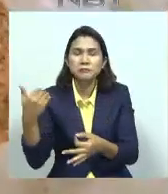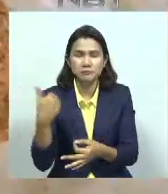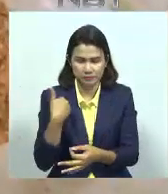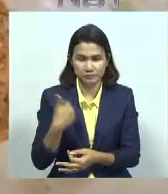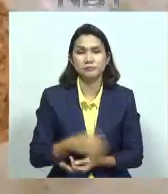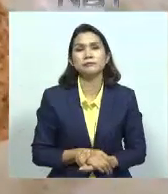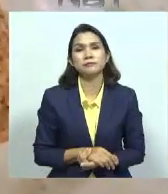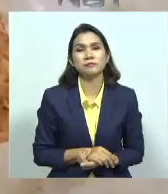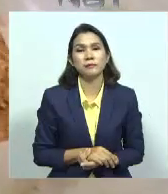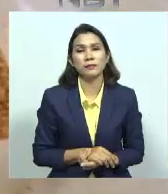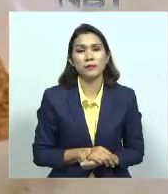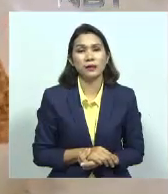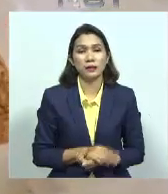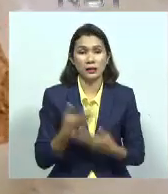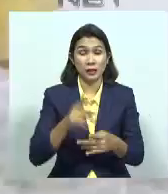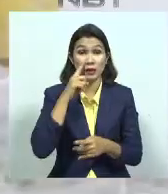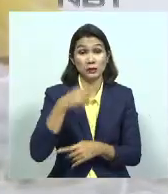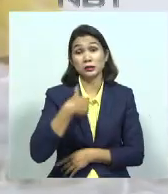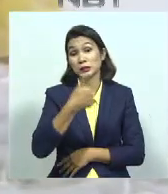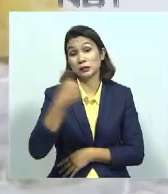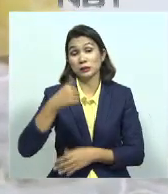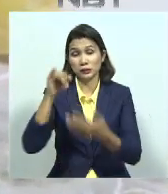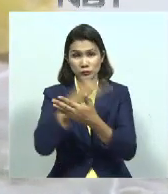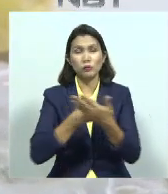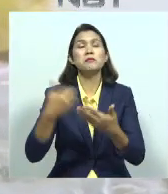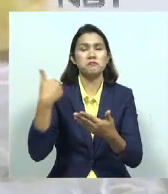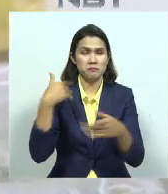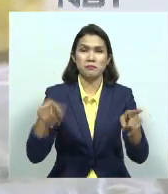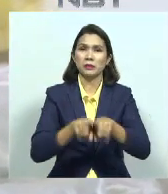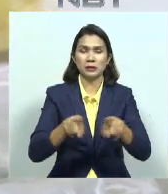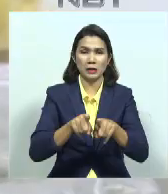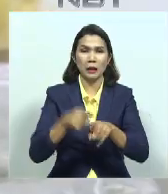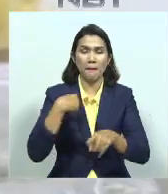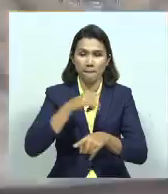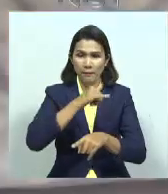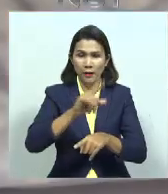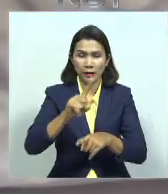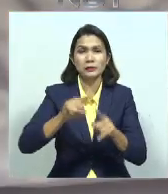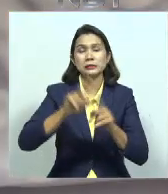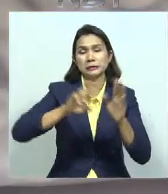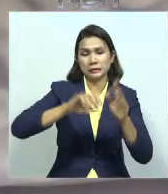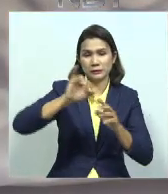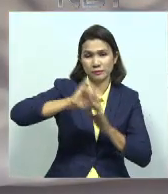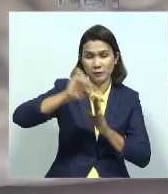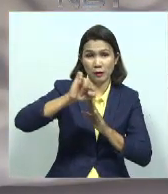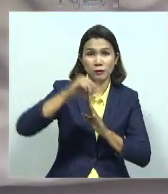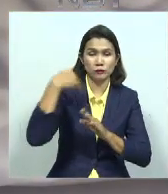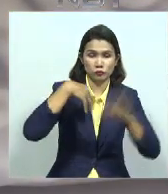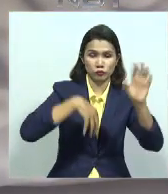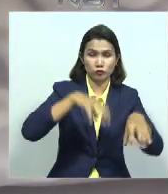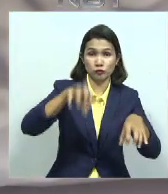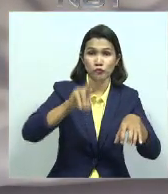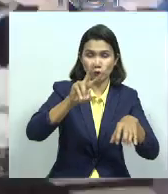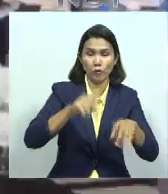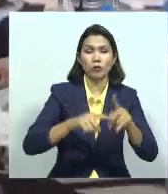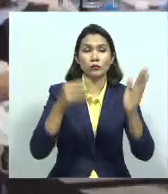ค่ะ ในส่วนของจังหวัดอื่นๆได้เปิดยุทธการฟ้าสางทำการตรวจค้นเป้าหมายได้แก่จังหวัดเชียงใหม่2จุดกรุงเทพมหาน